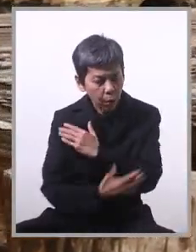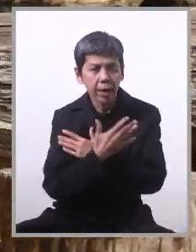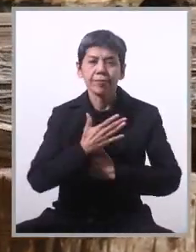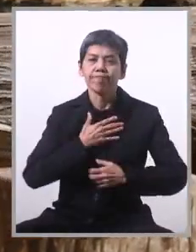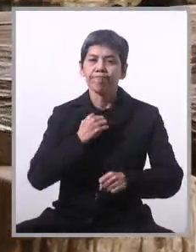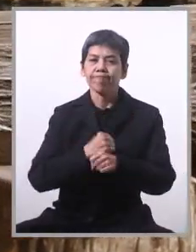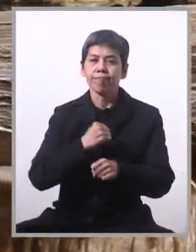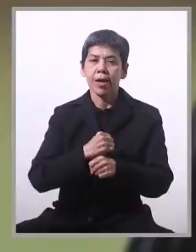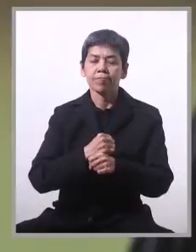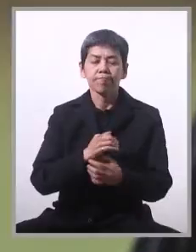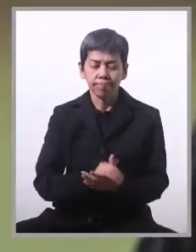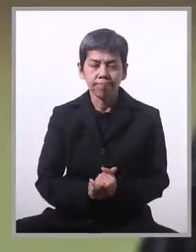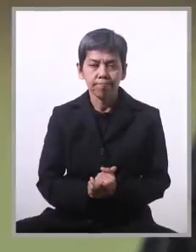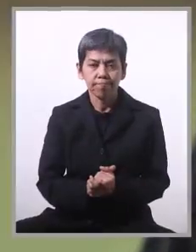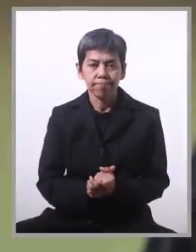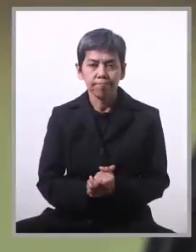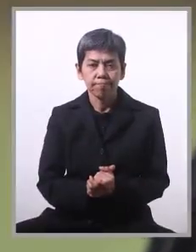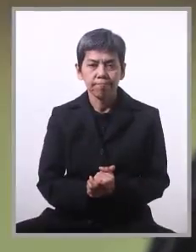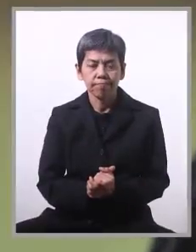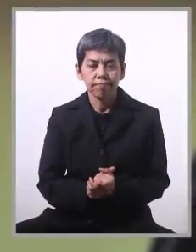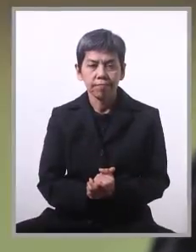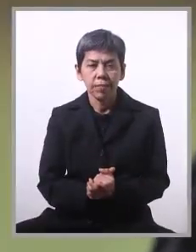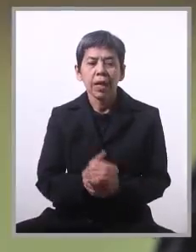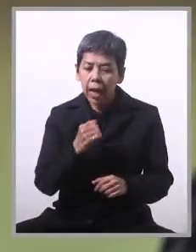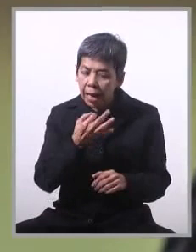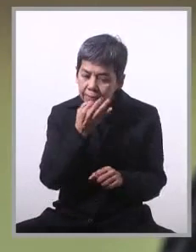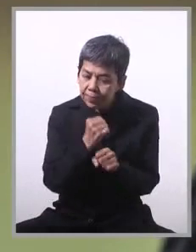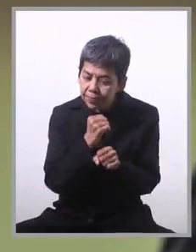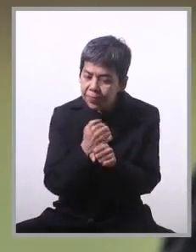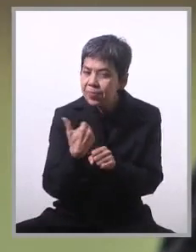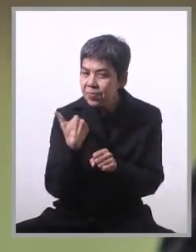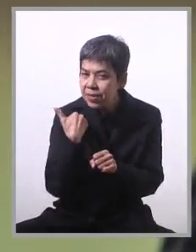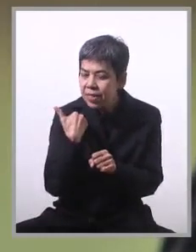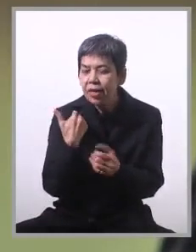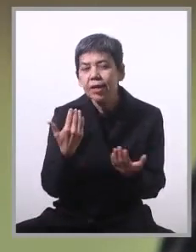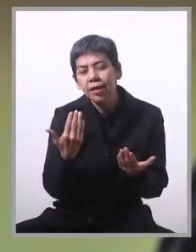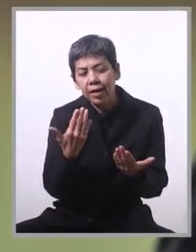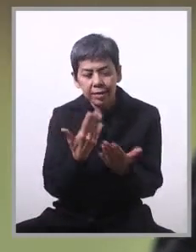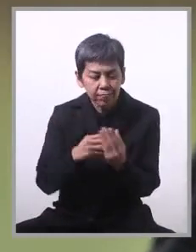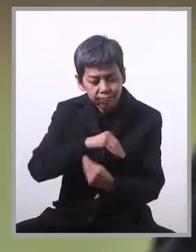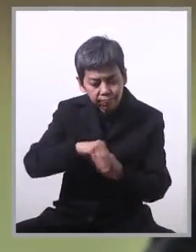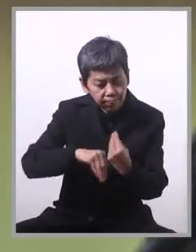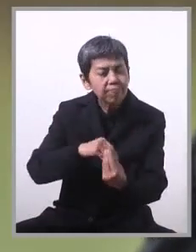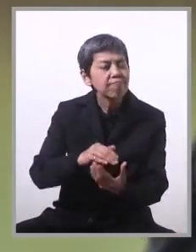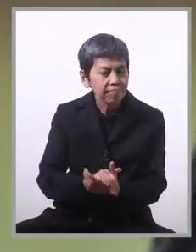มให้ทำงานในนี้พวกเราแบบได้มีงานทำมีเงินใช้อะไร